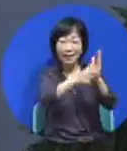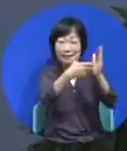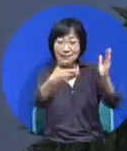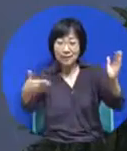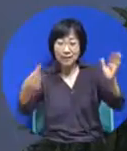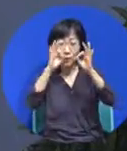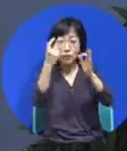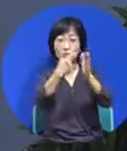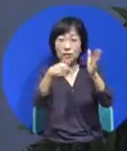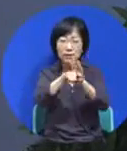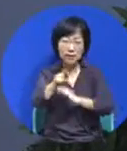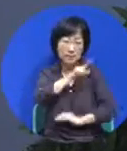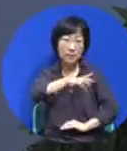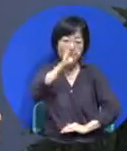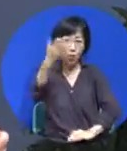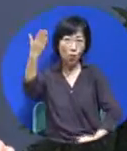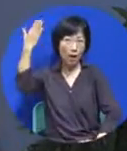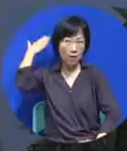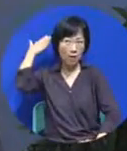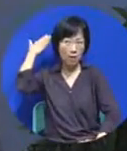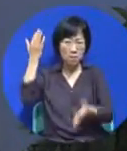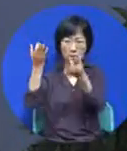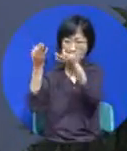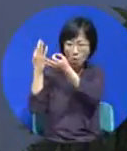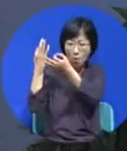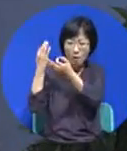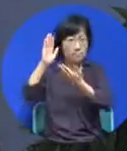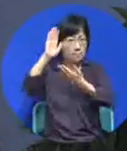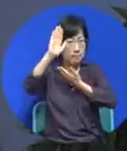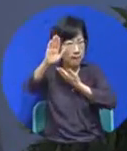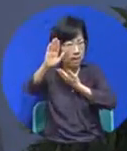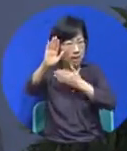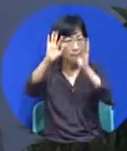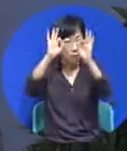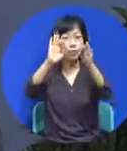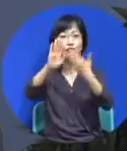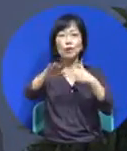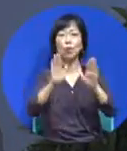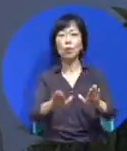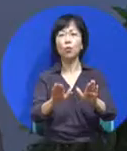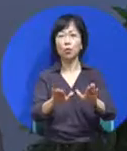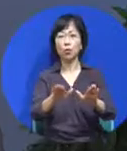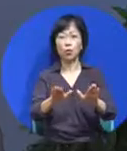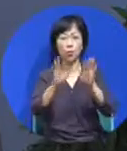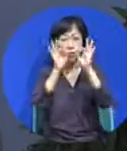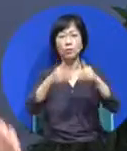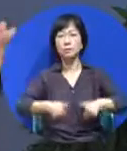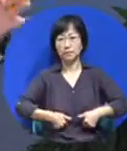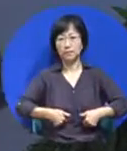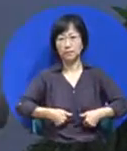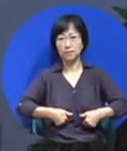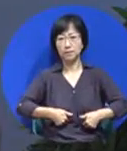돼요. And this is the case. Whenever we want to see this current age, we have to see the past, the future, and then today. 여러분이 결혼해서